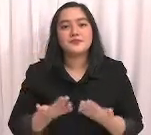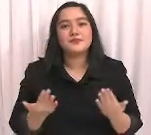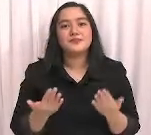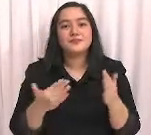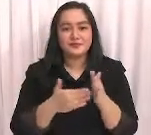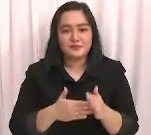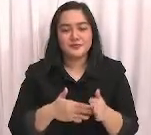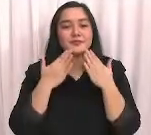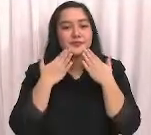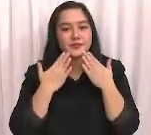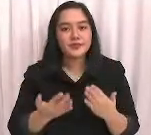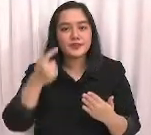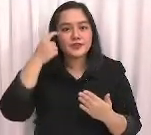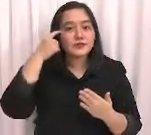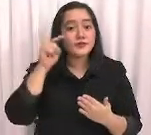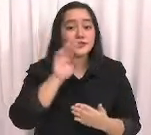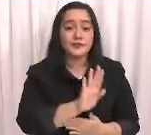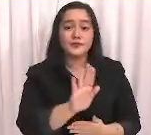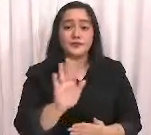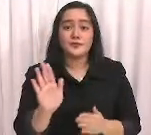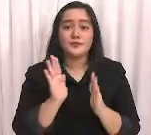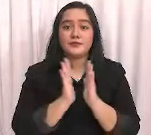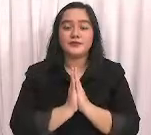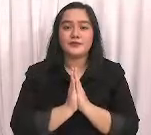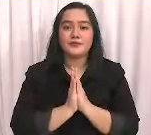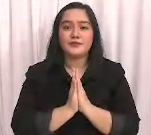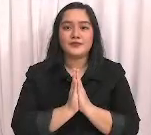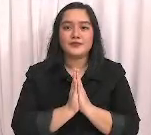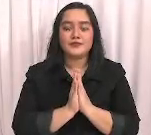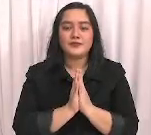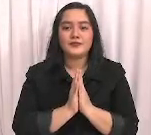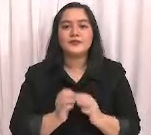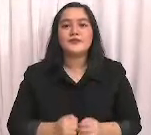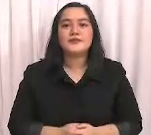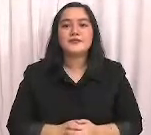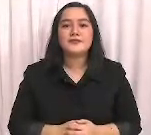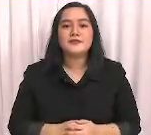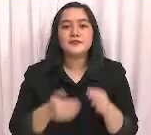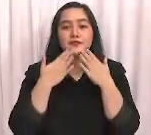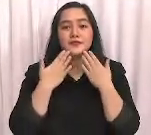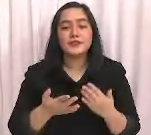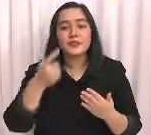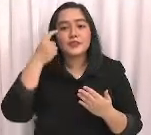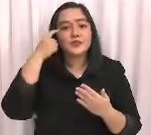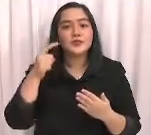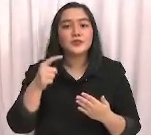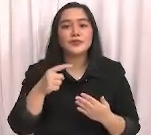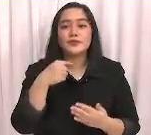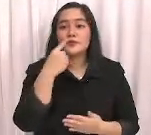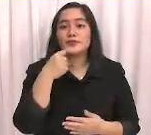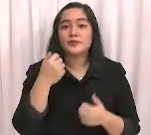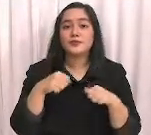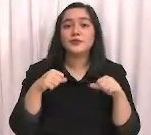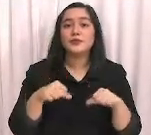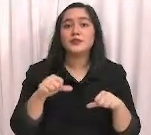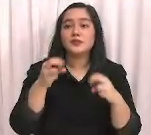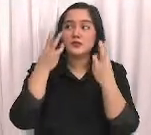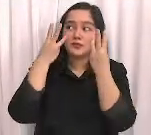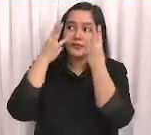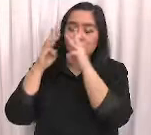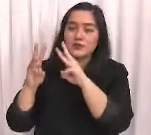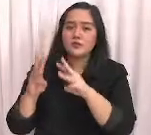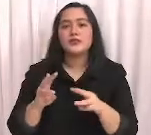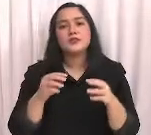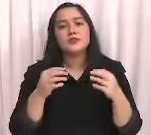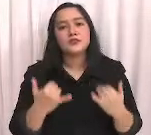for your prayers. And salamat sa mga patuloy na nagsusubaybay po sa atin. Ano ho, ngayon may maganda